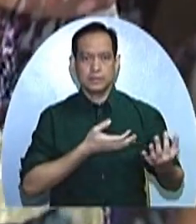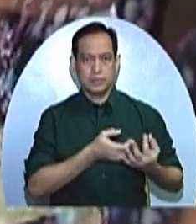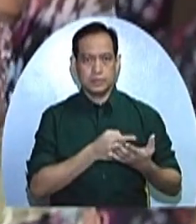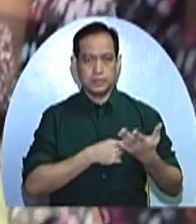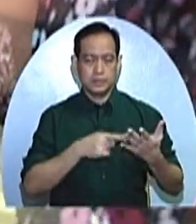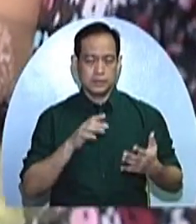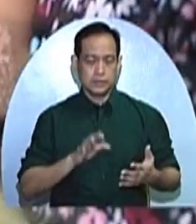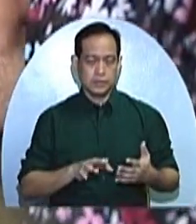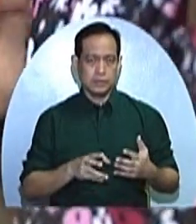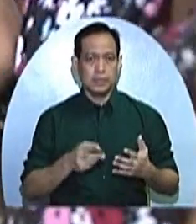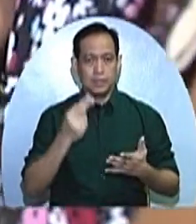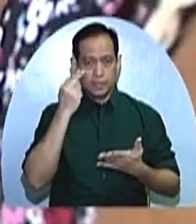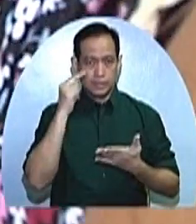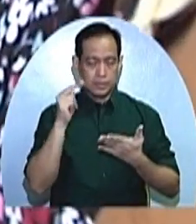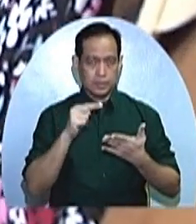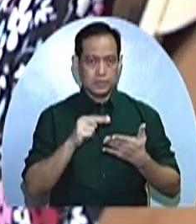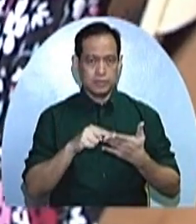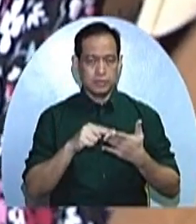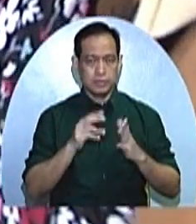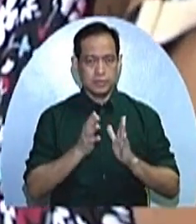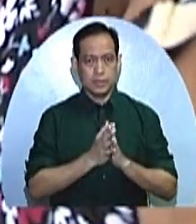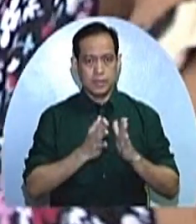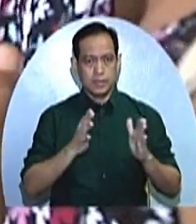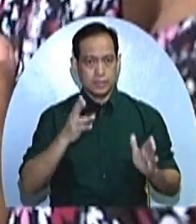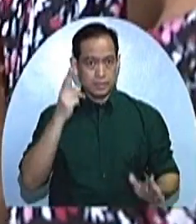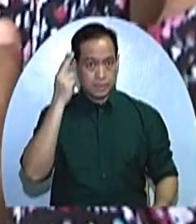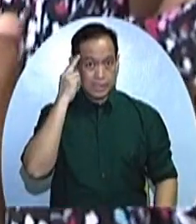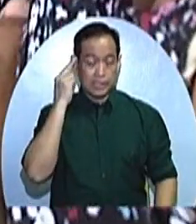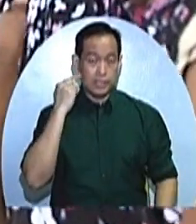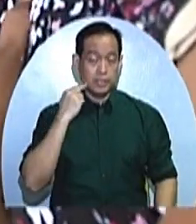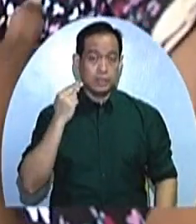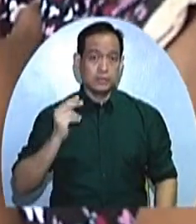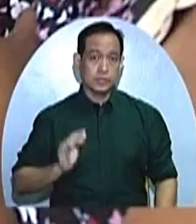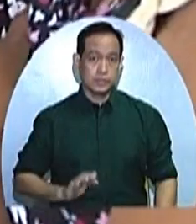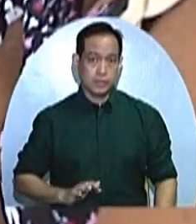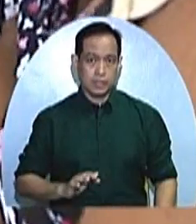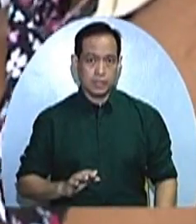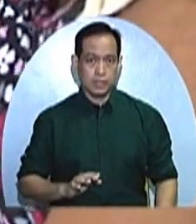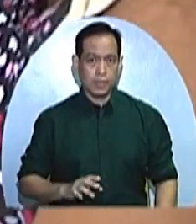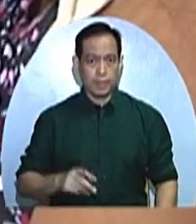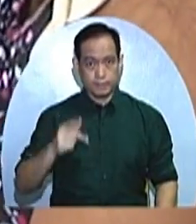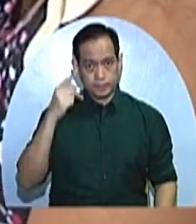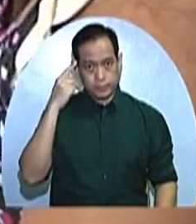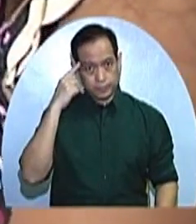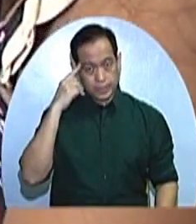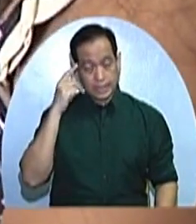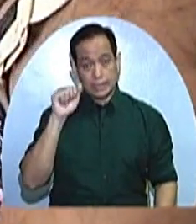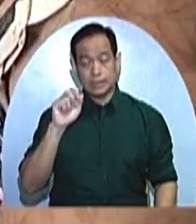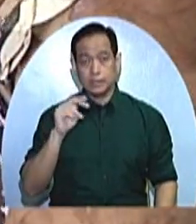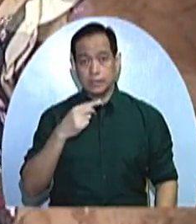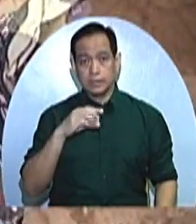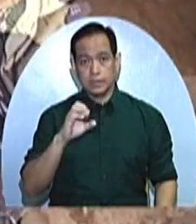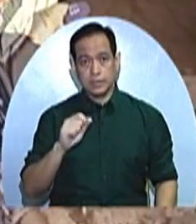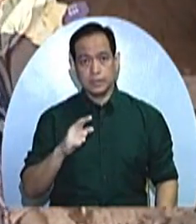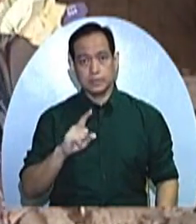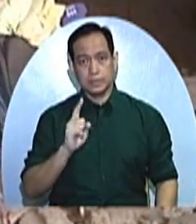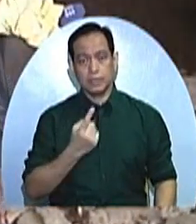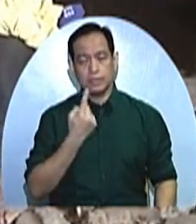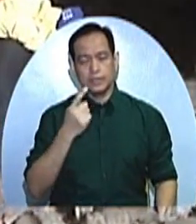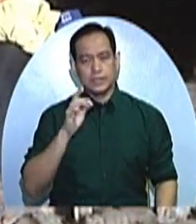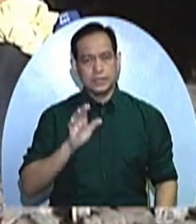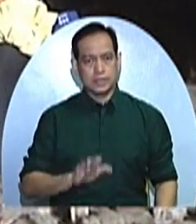Martinez. Kapansin-pansin ang malaking ulo ng bata. Si Prince J.D. Angeles